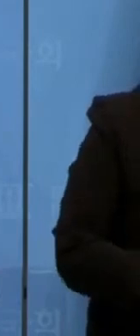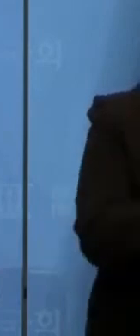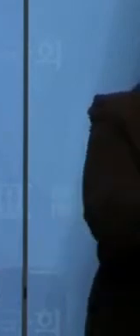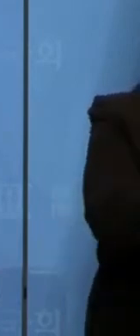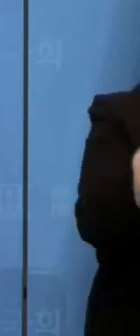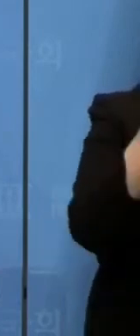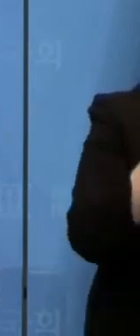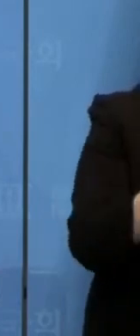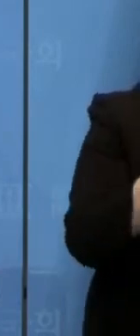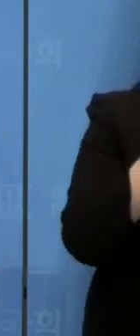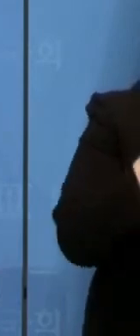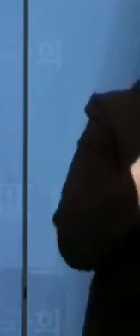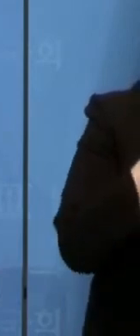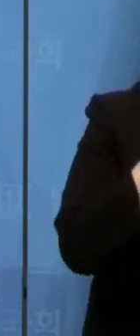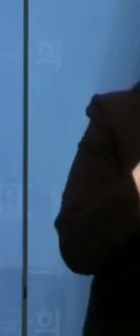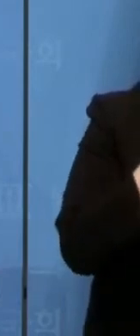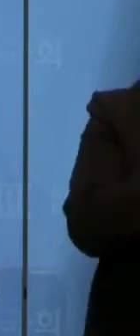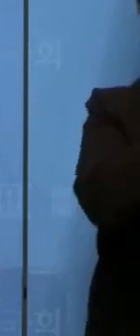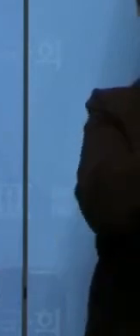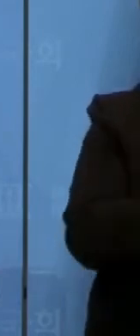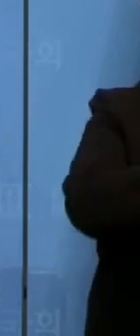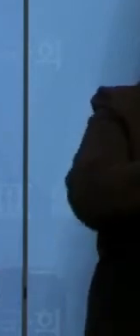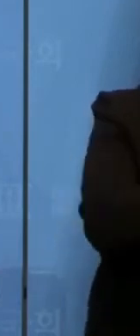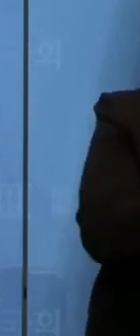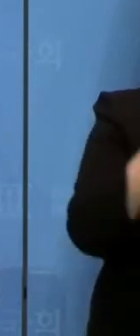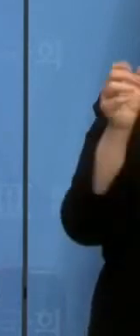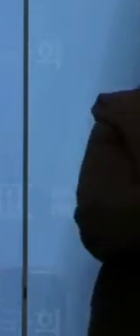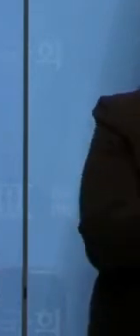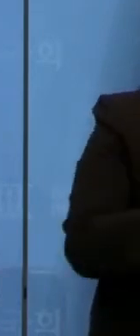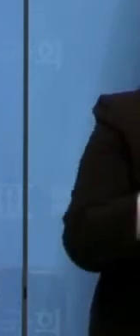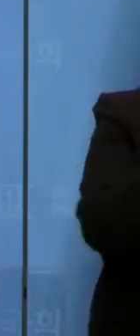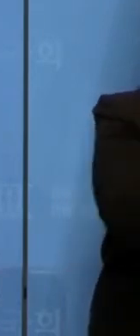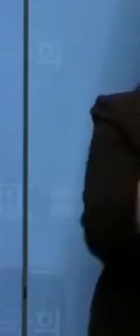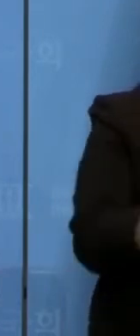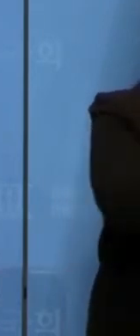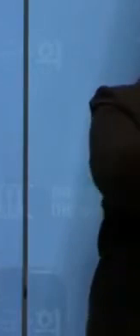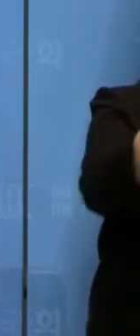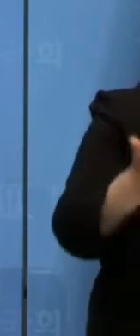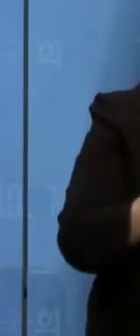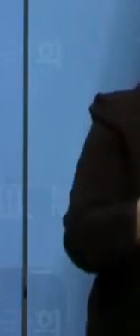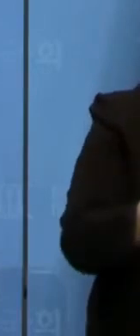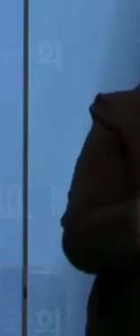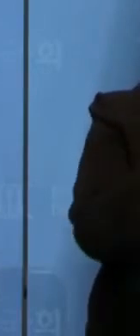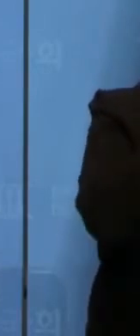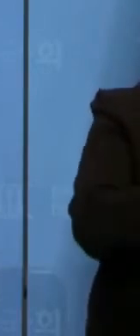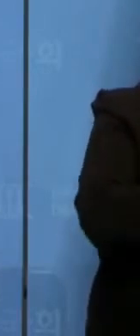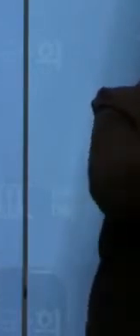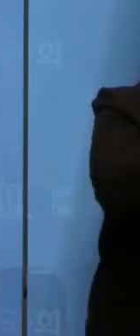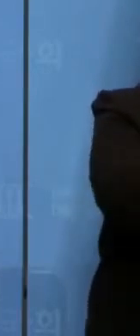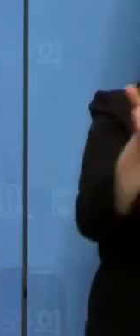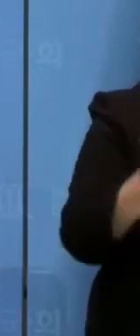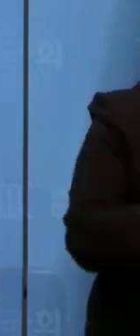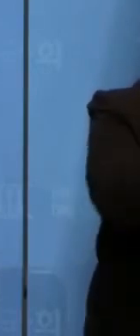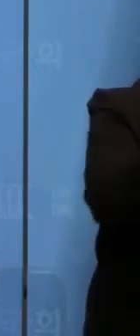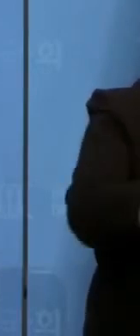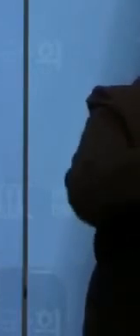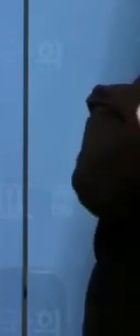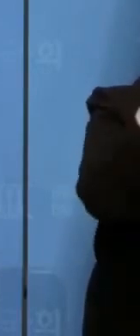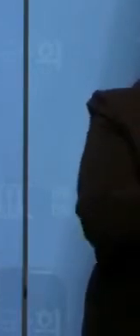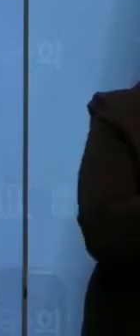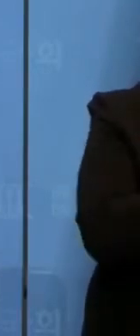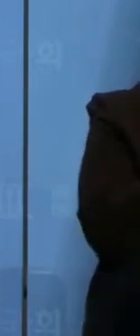그래서 저는 오늘 절박한 마음으로 국민 여러분께, 서울 시민 여러분께